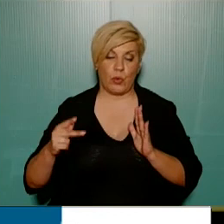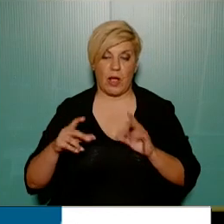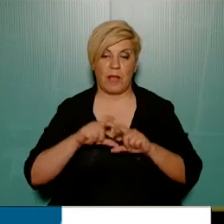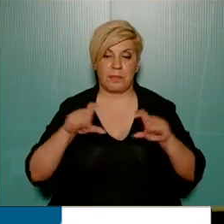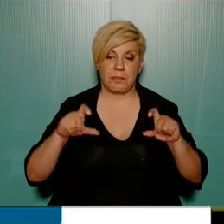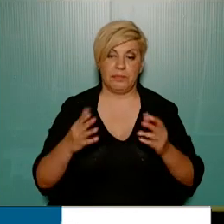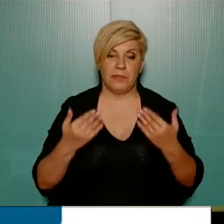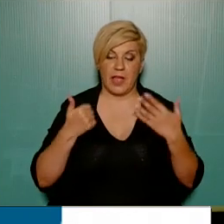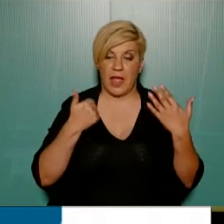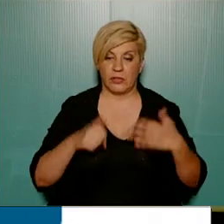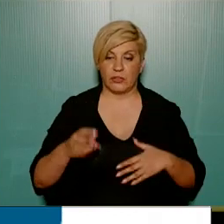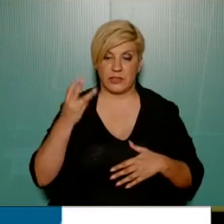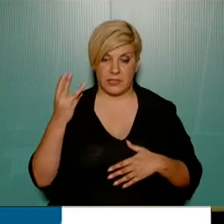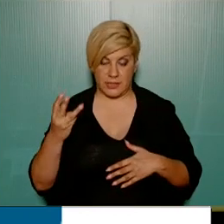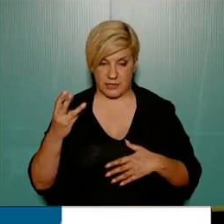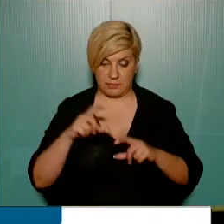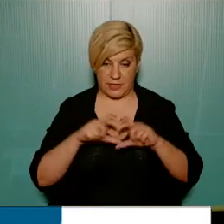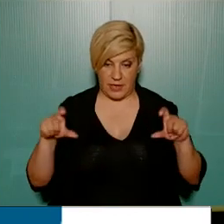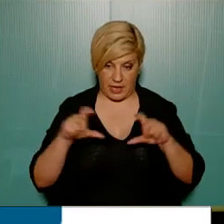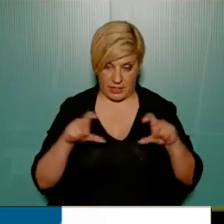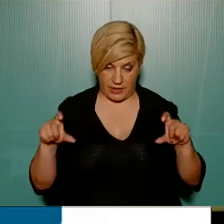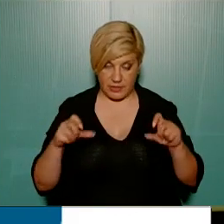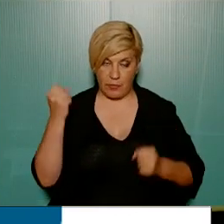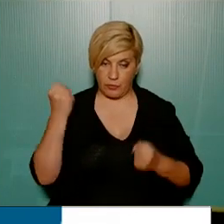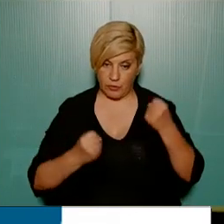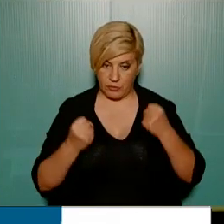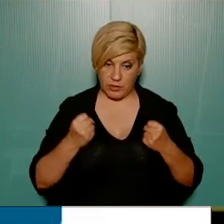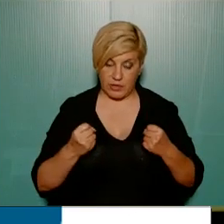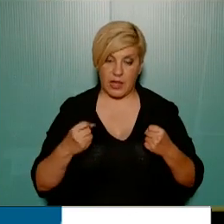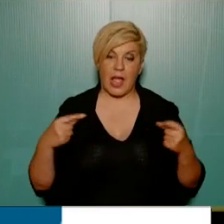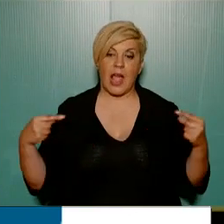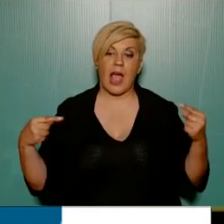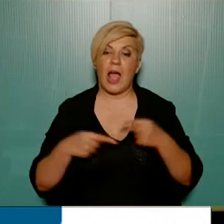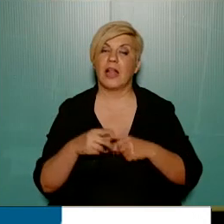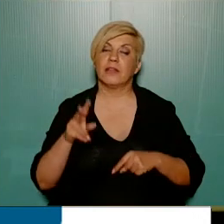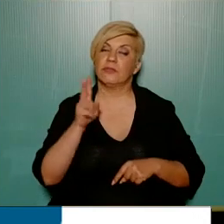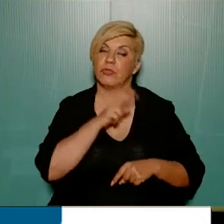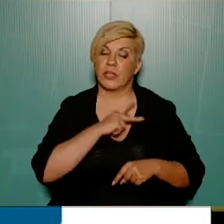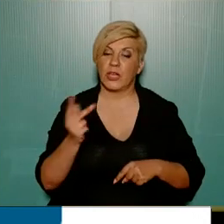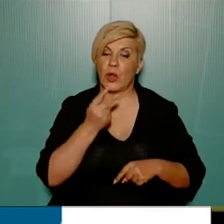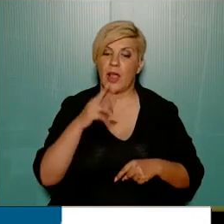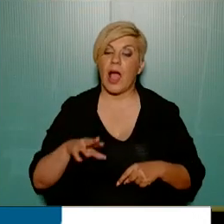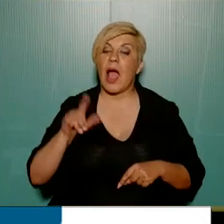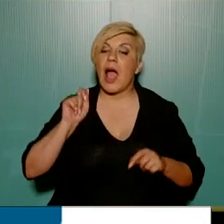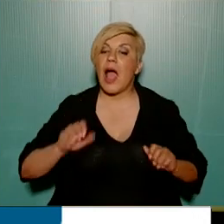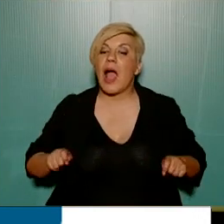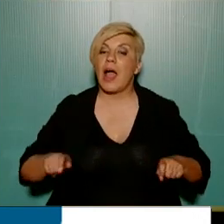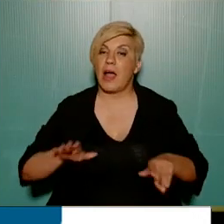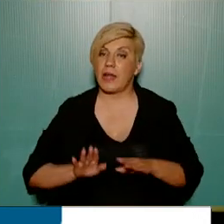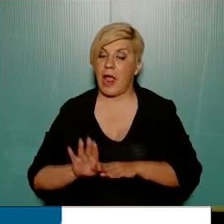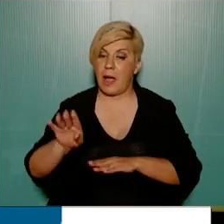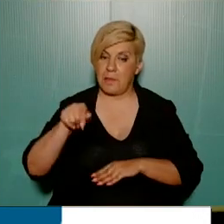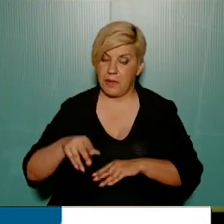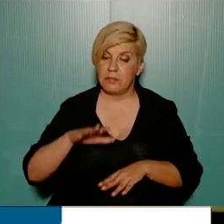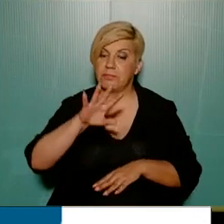Αφαιρέθηκαν 603 πινακίδες κυκλοφορίας από οχήματα για αντικοινωνική στάθμευση σε θέσεις ατόμων με αναπηρία,